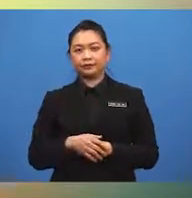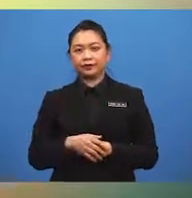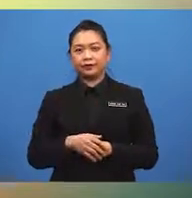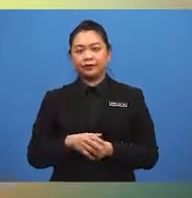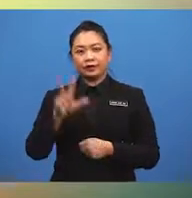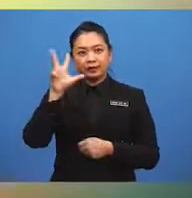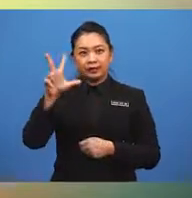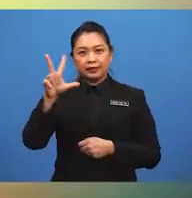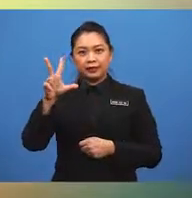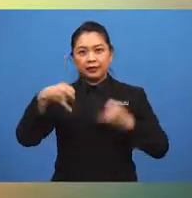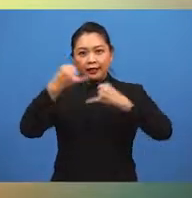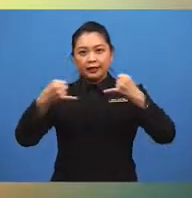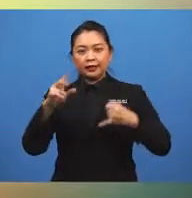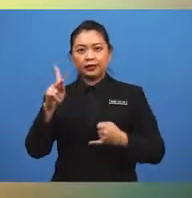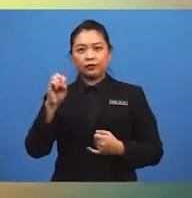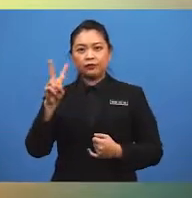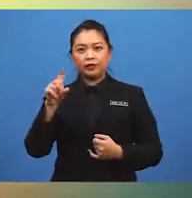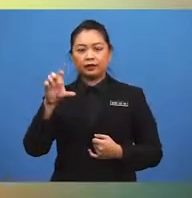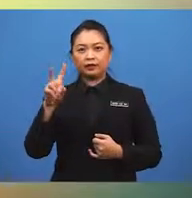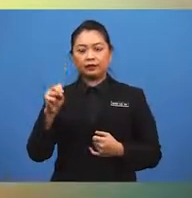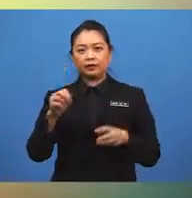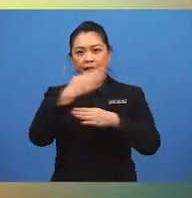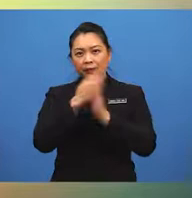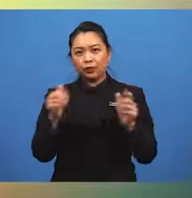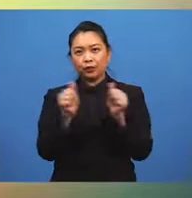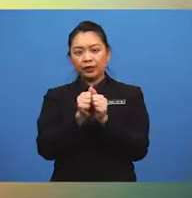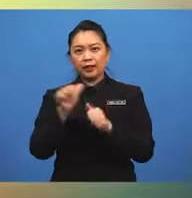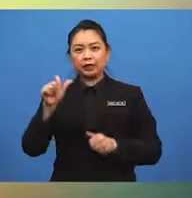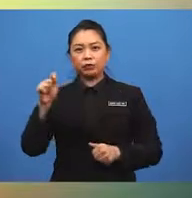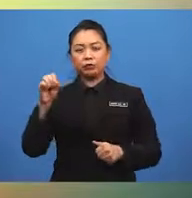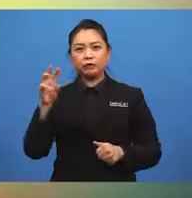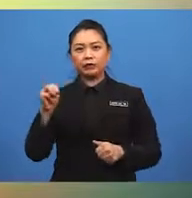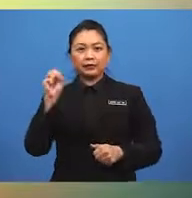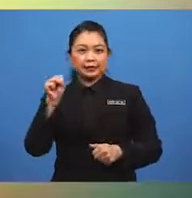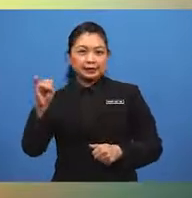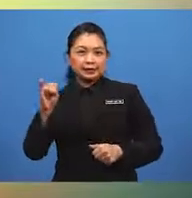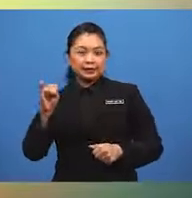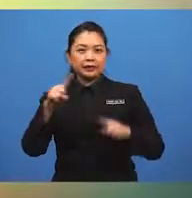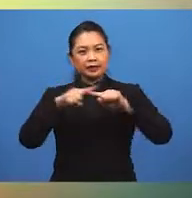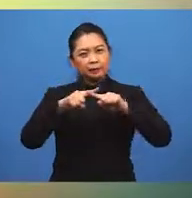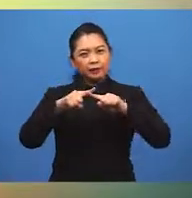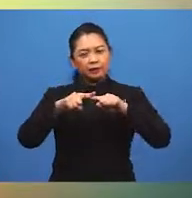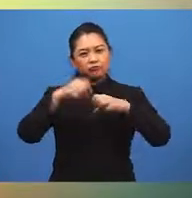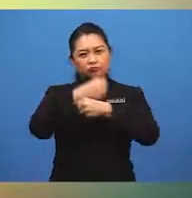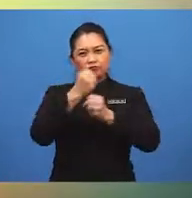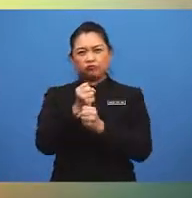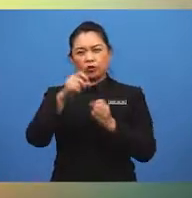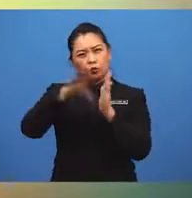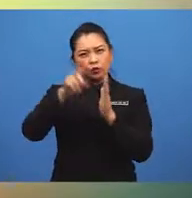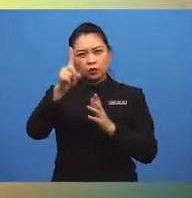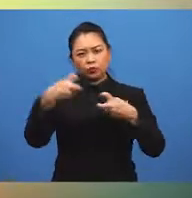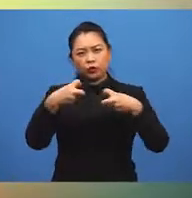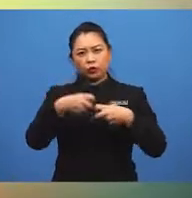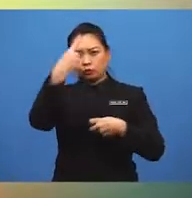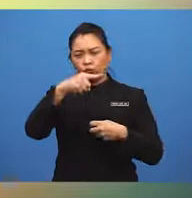ikatan kovalen terbentuk dengan atom silikon. Tetapi, struktur ini kekurangan 1 elektron